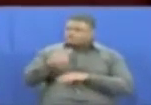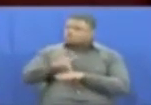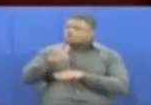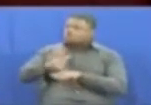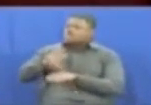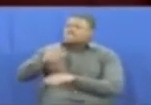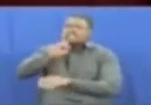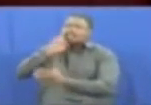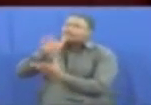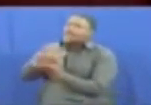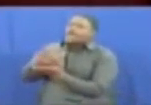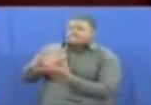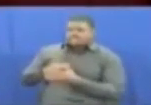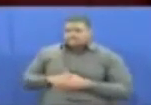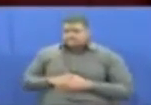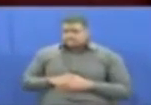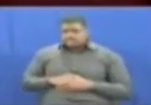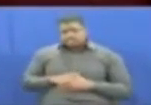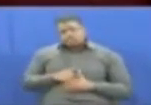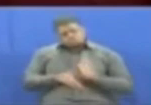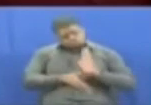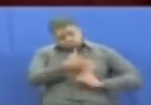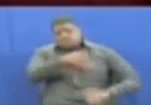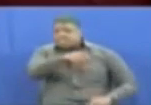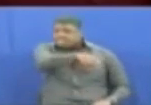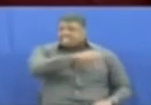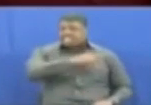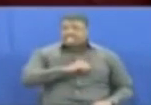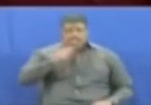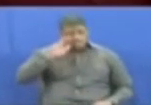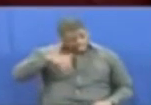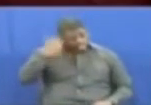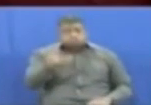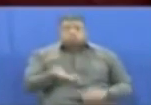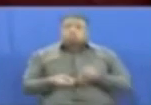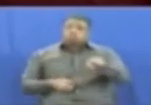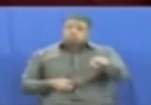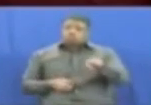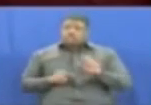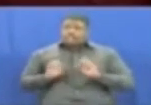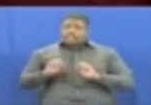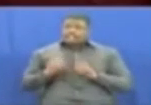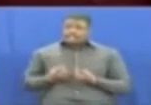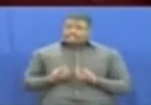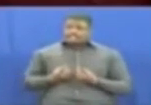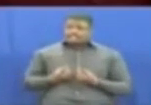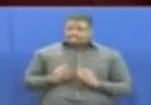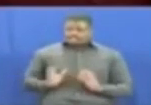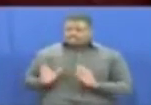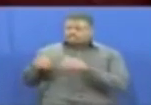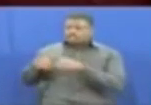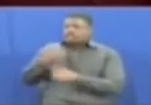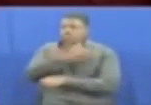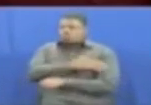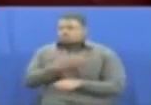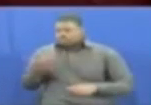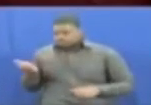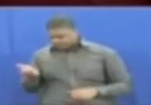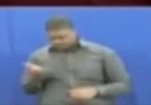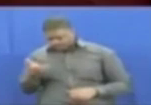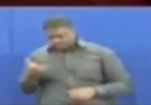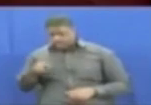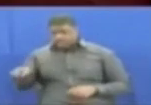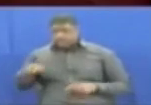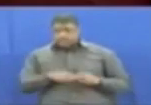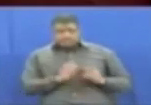wote, hapo ndio pa kuanzia kuanzia kesho. Lakini pia kupitia kamati yetu ya huduma za jamii